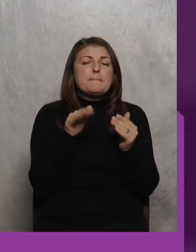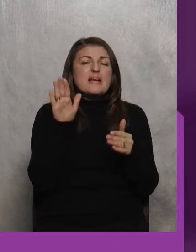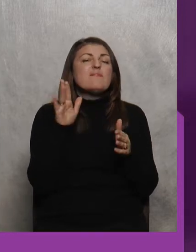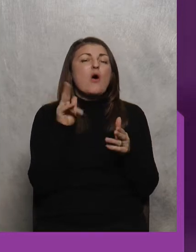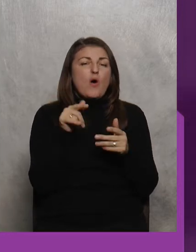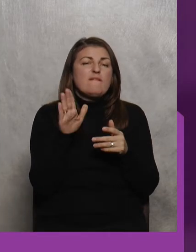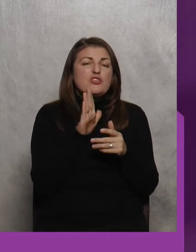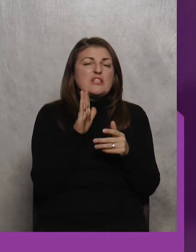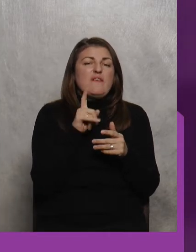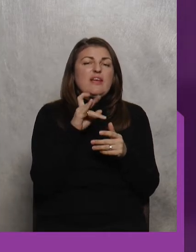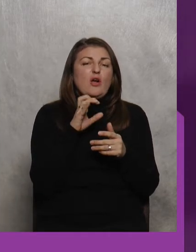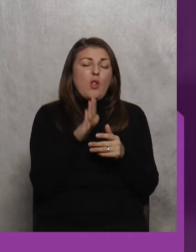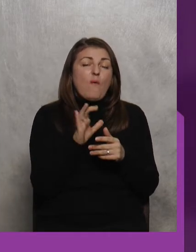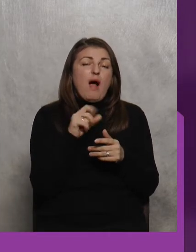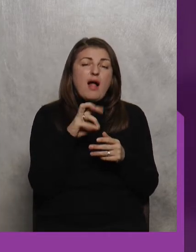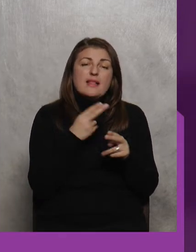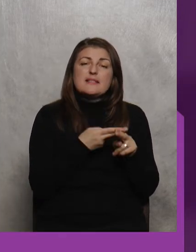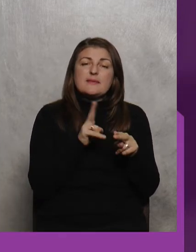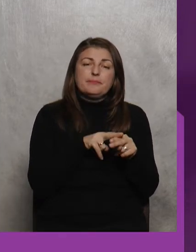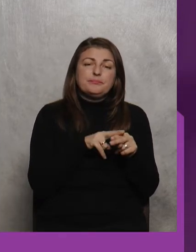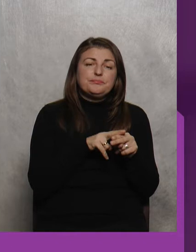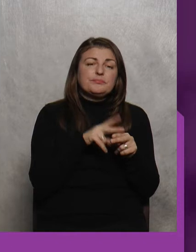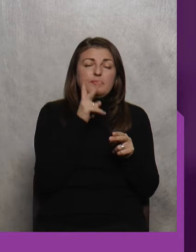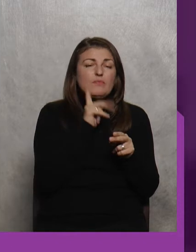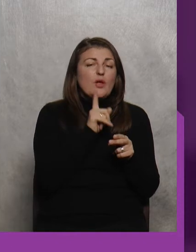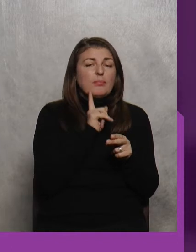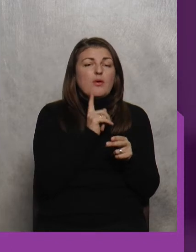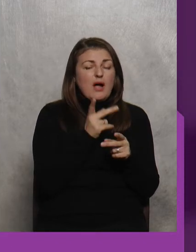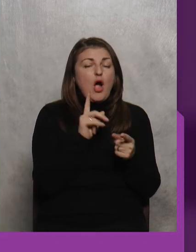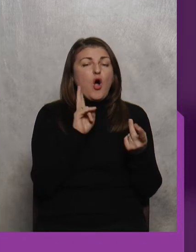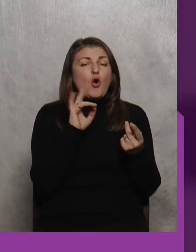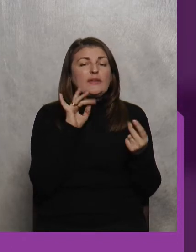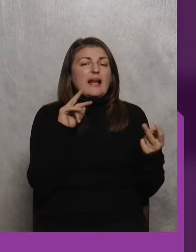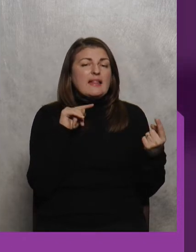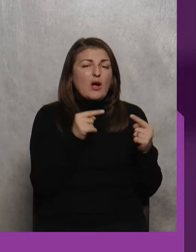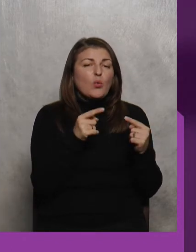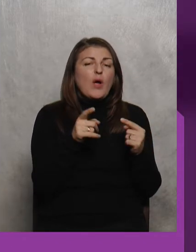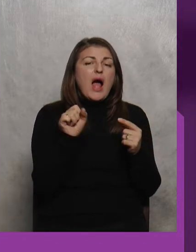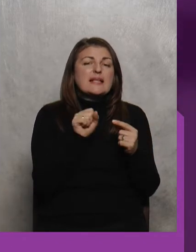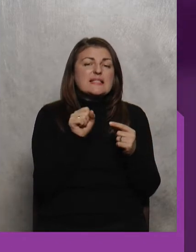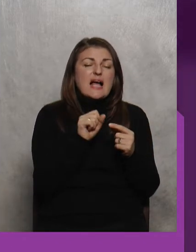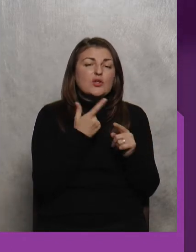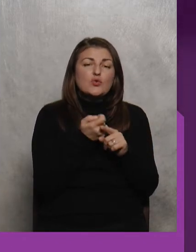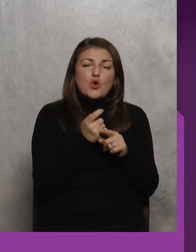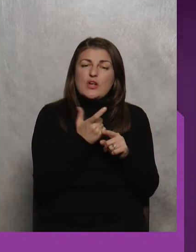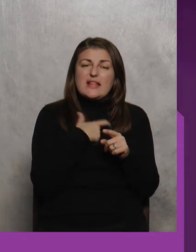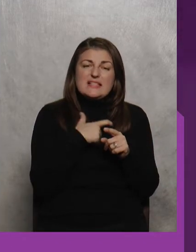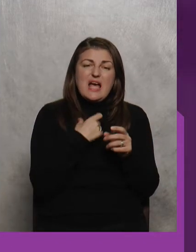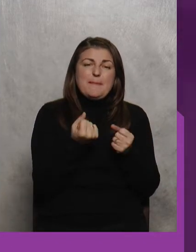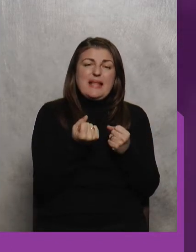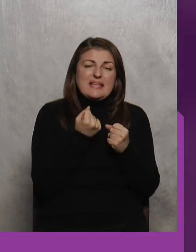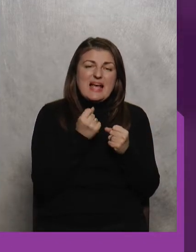В'ячеслава Хіхлова. Але це поки, бачите, контратакує Олександр, трошки на себе